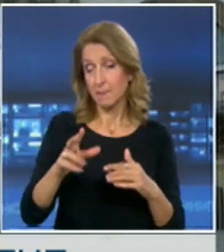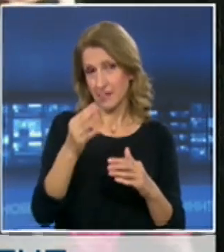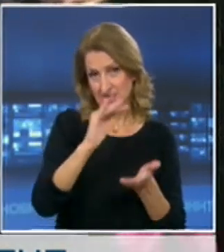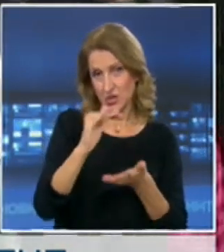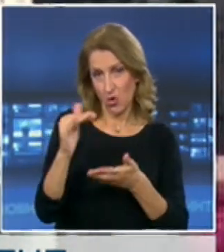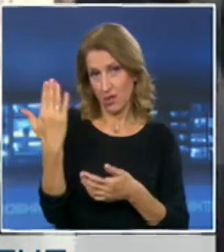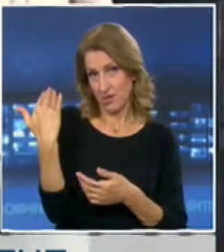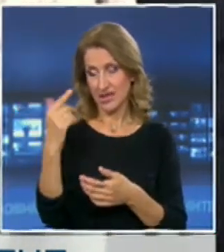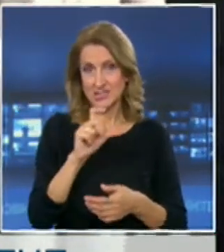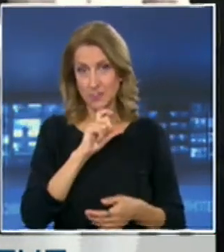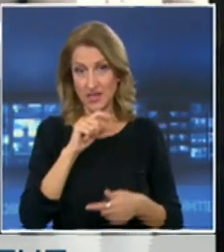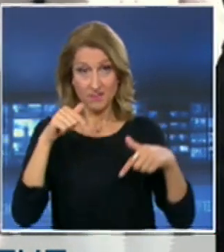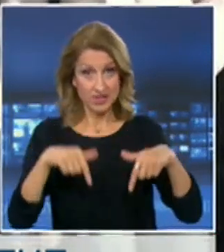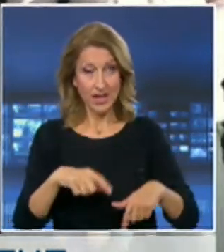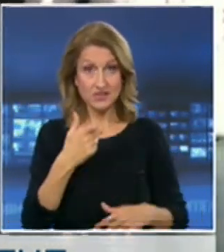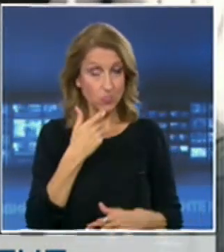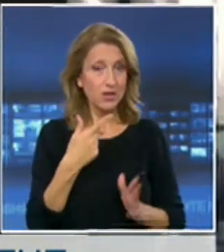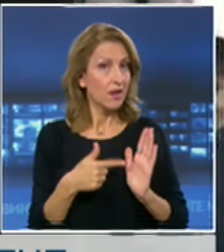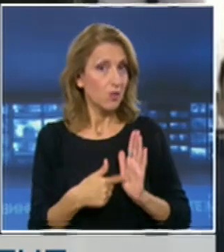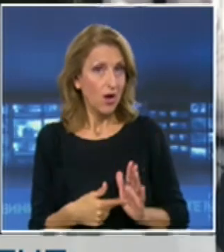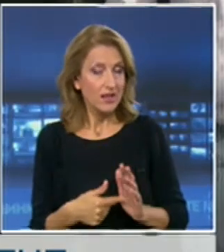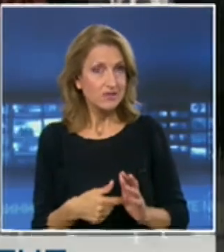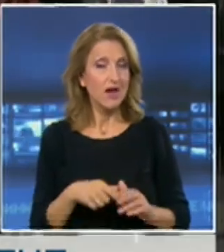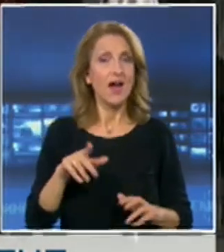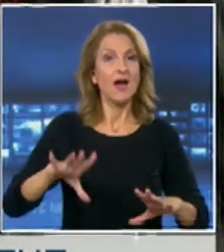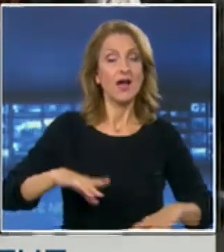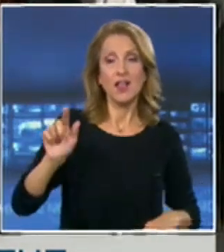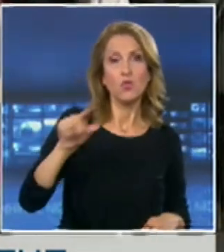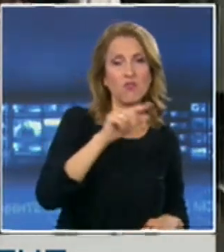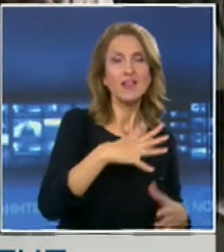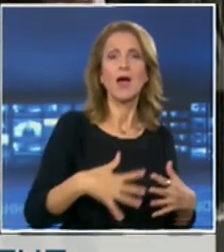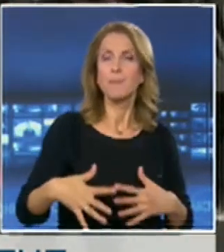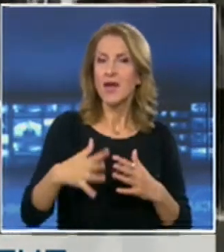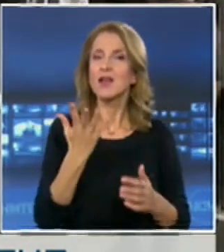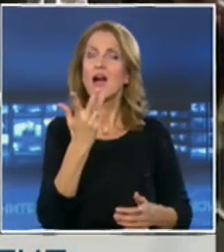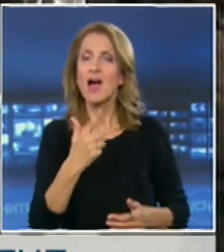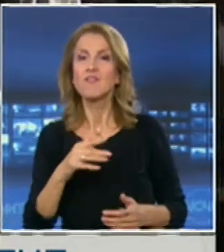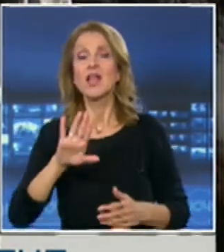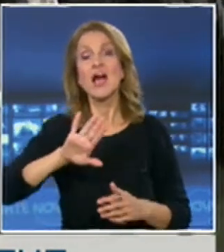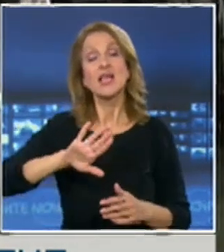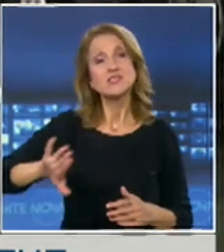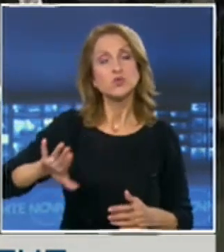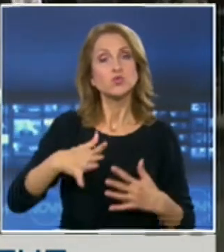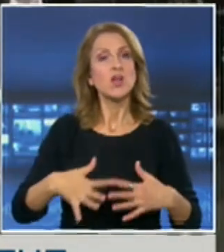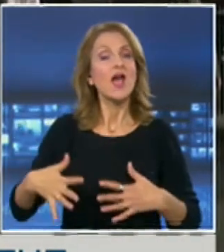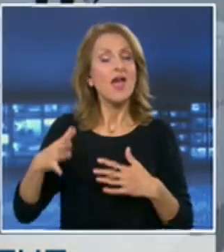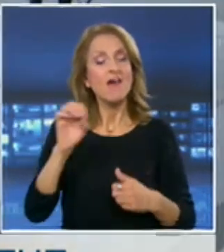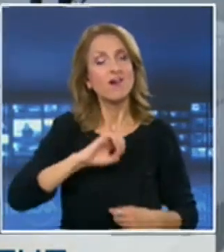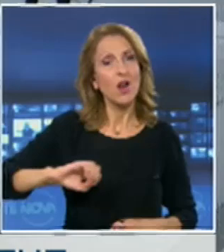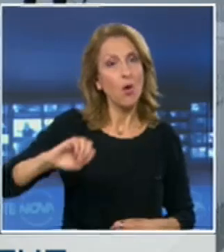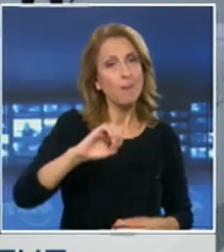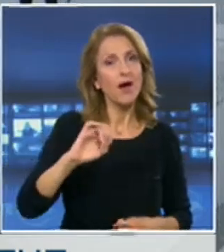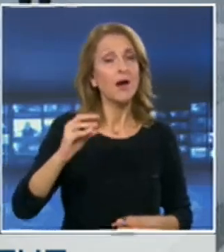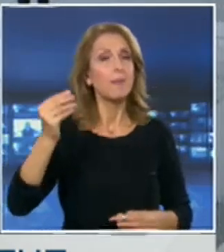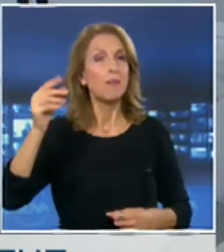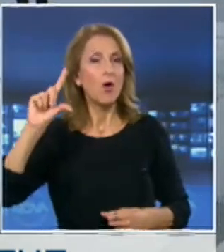през септември тази година. То показва още, че градовете в Америка, Африка и Източна Европа са станали по-евтини, докато тези